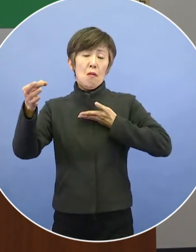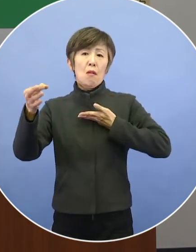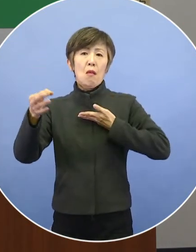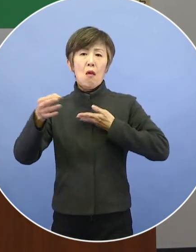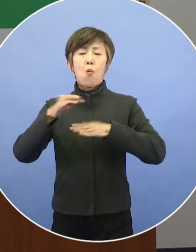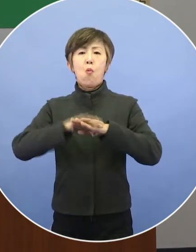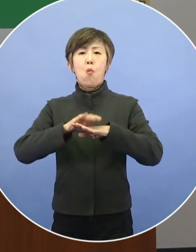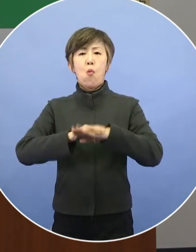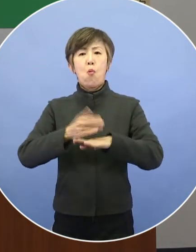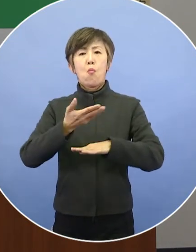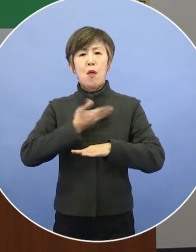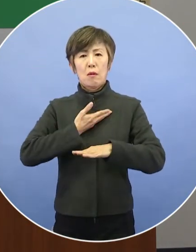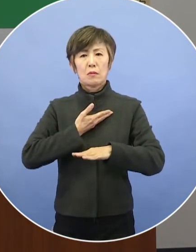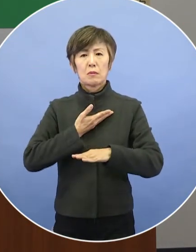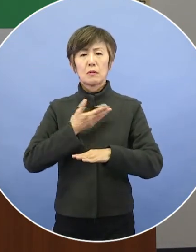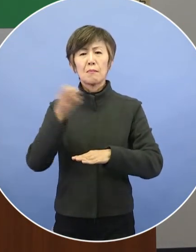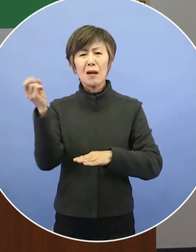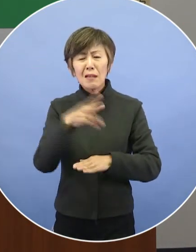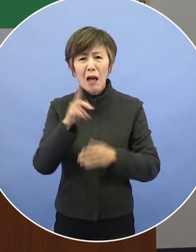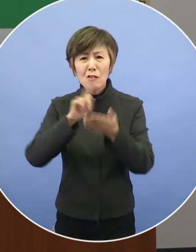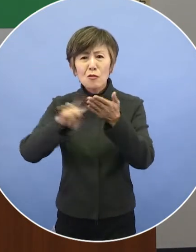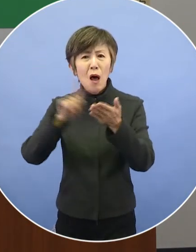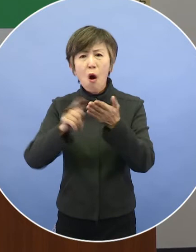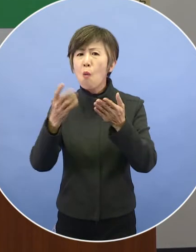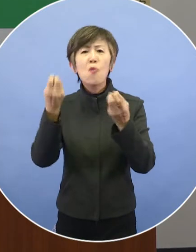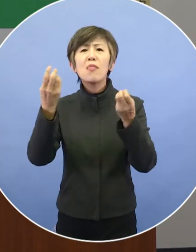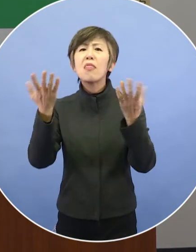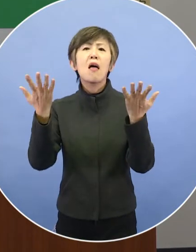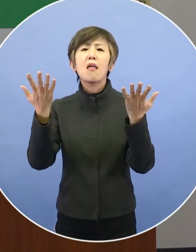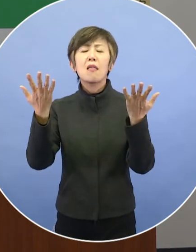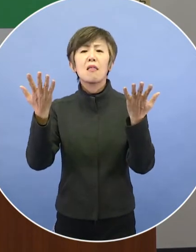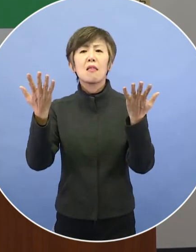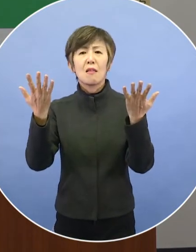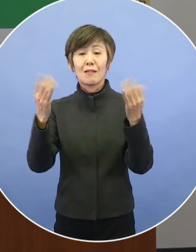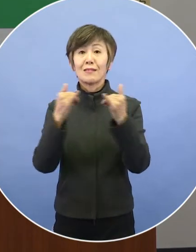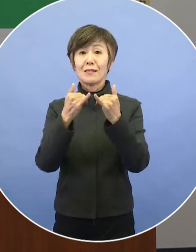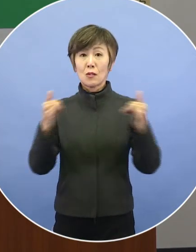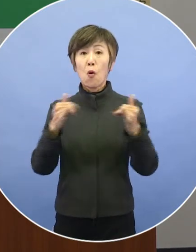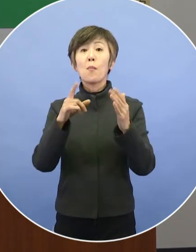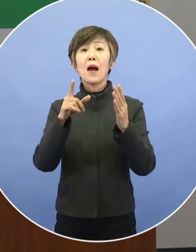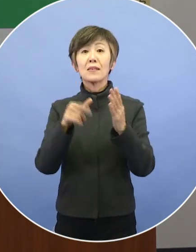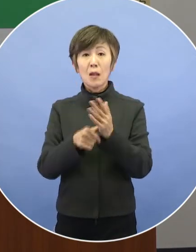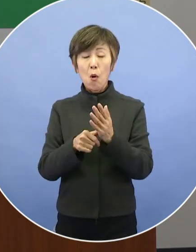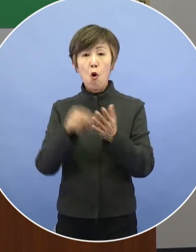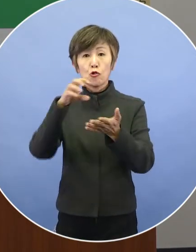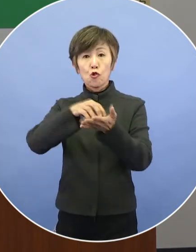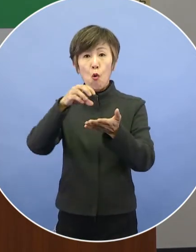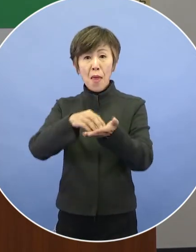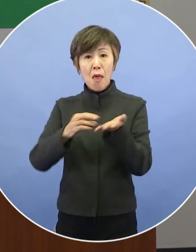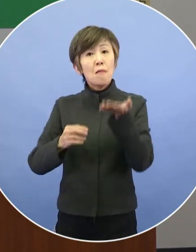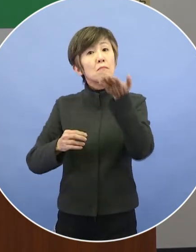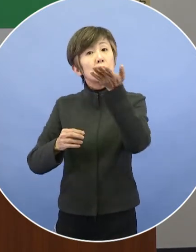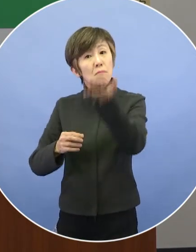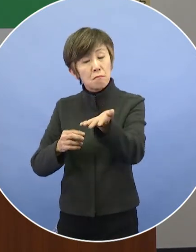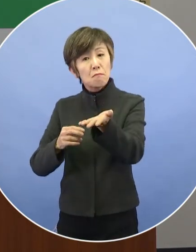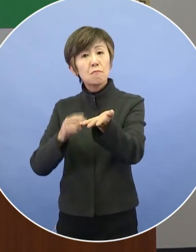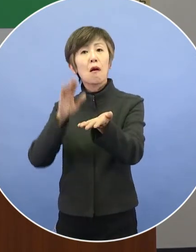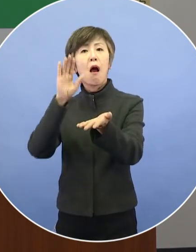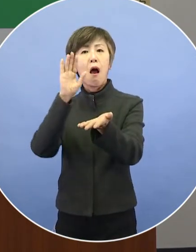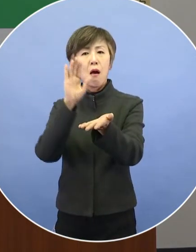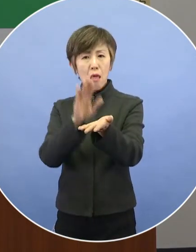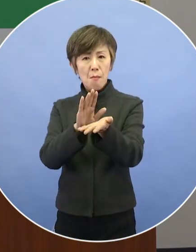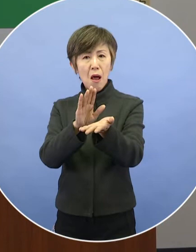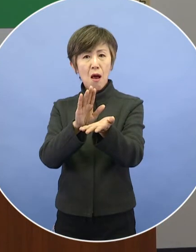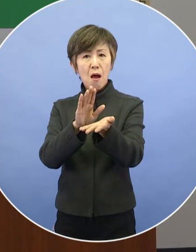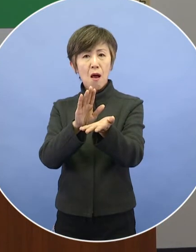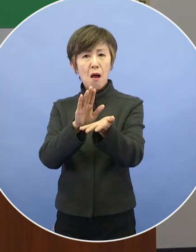ますまたスマホを持ってないのよねといったそういうような方々につきましても接種の証明書と見せていただければです